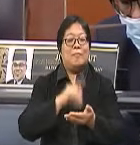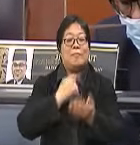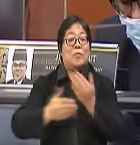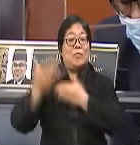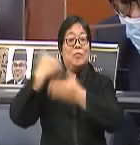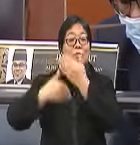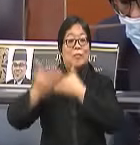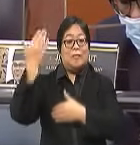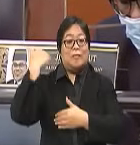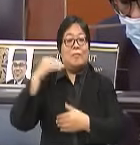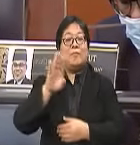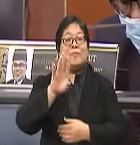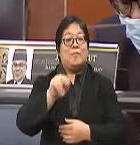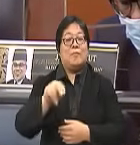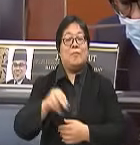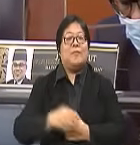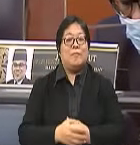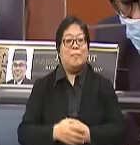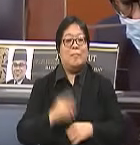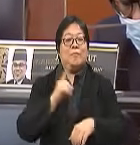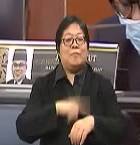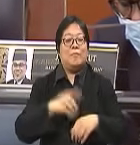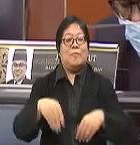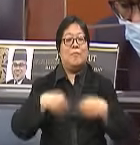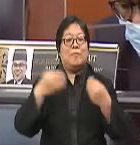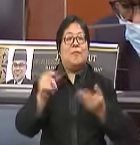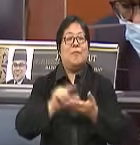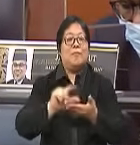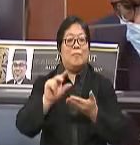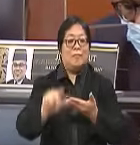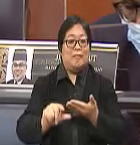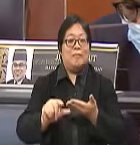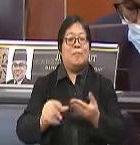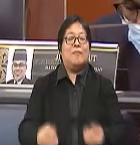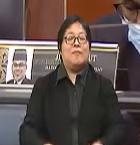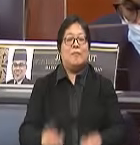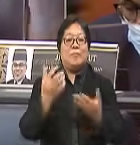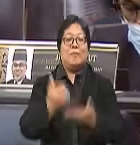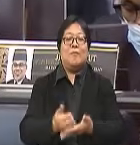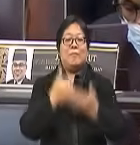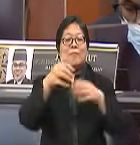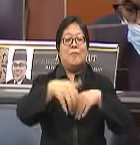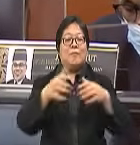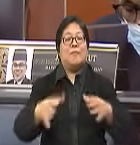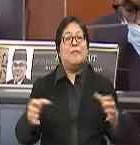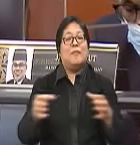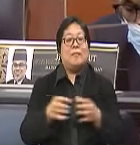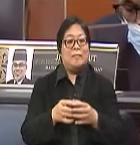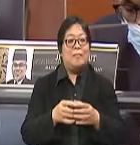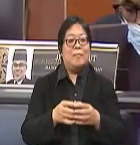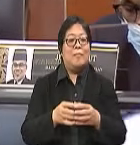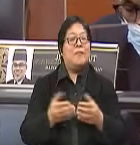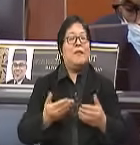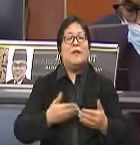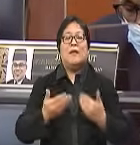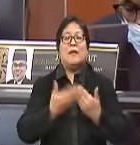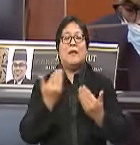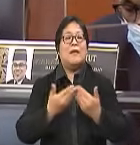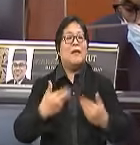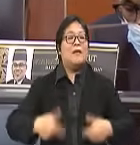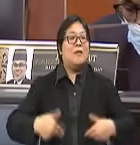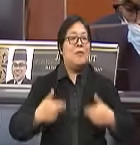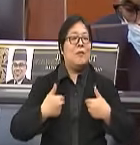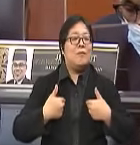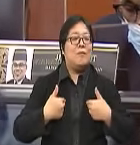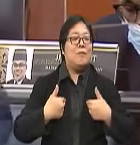dulu free download bien dulu ketika memberi berani kini telah banyak membantu pekebun kecil yang senang lenang semasa